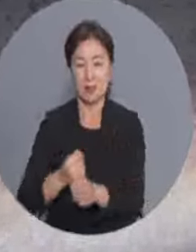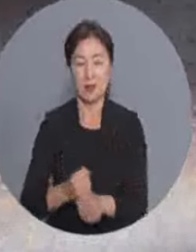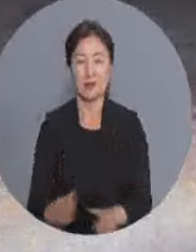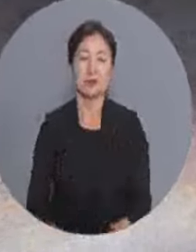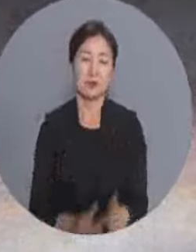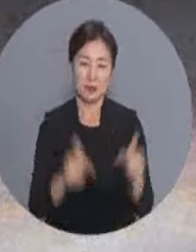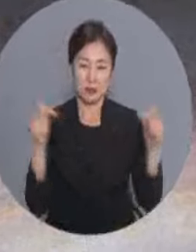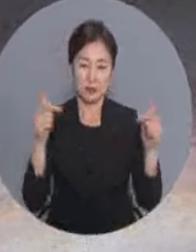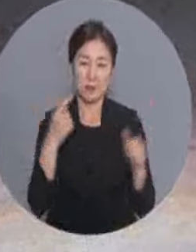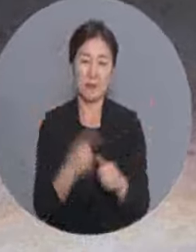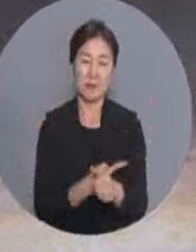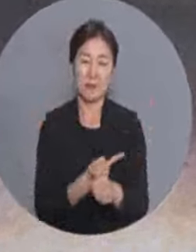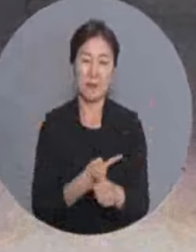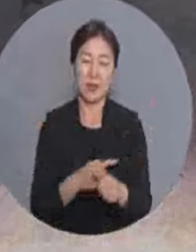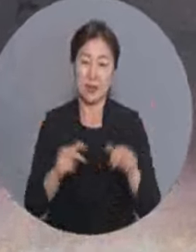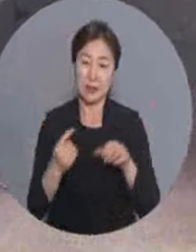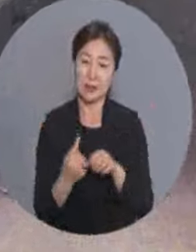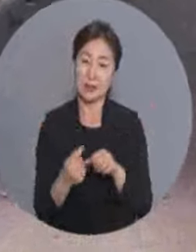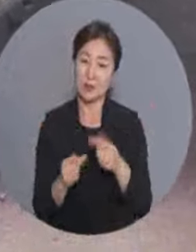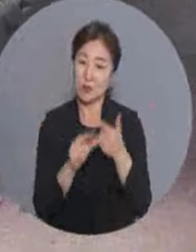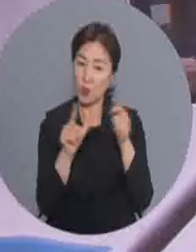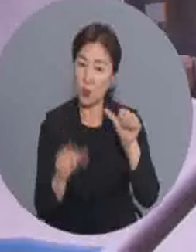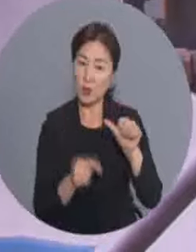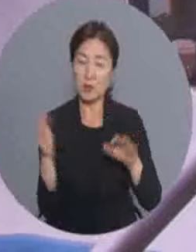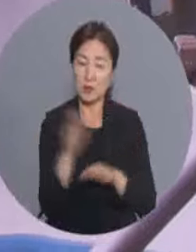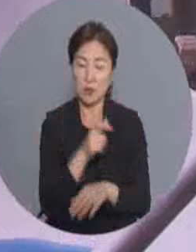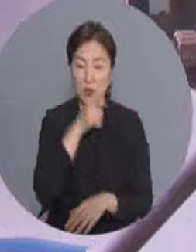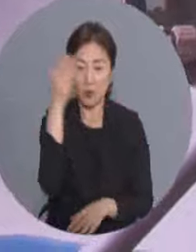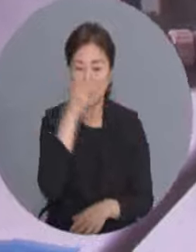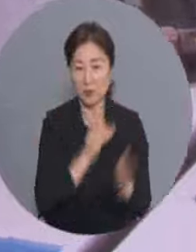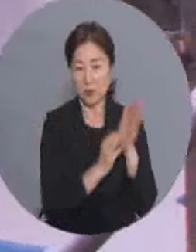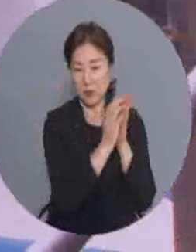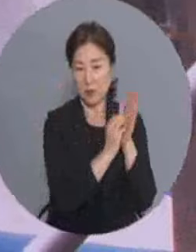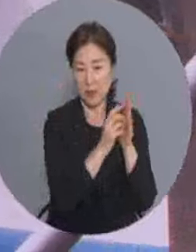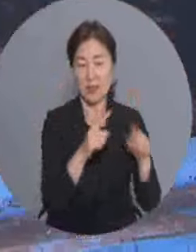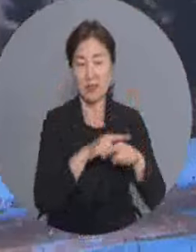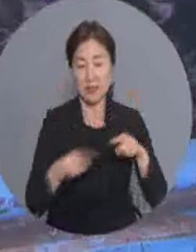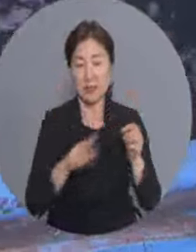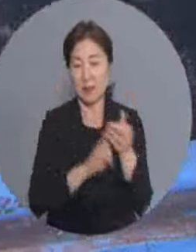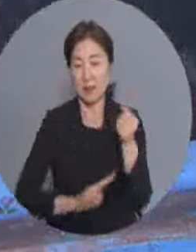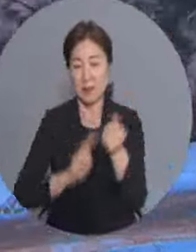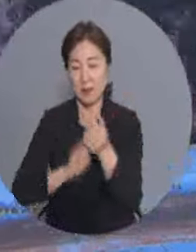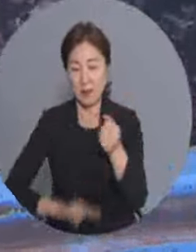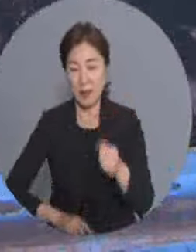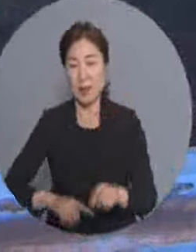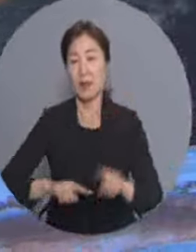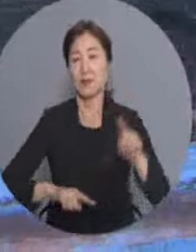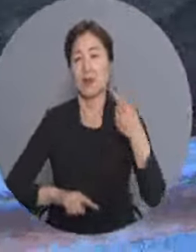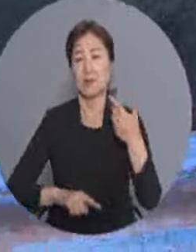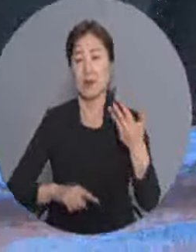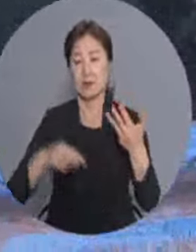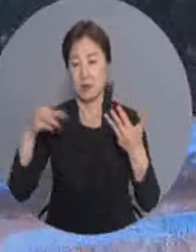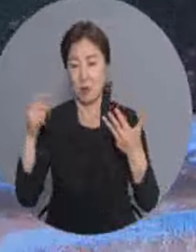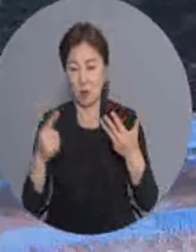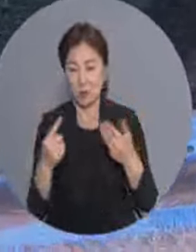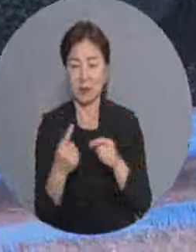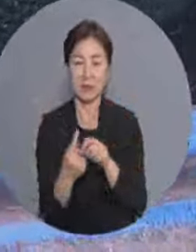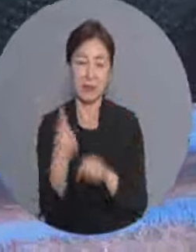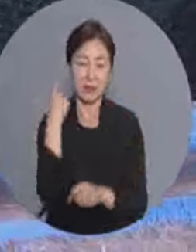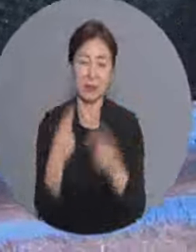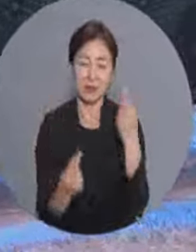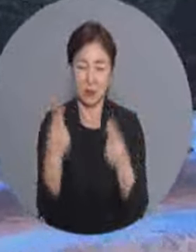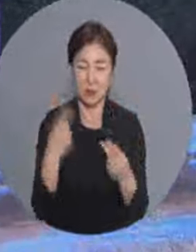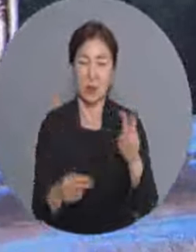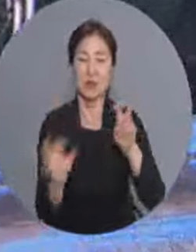늘었기 때문입니다. 지난달부터 여수 수협에서 위판되는 갯장어 판매량은 108톤. 지난해보다